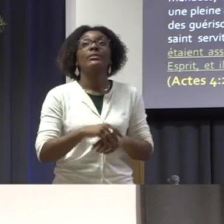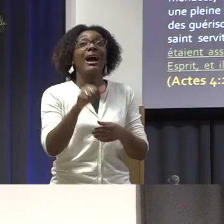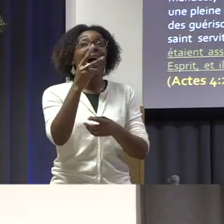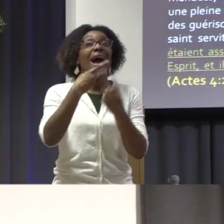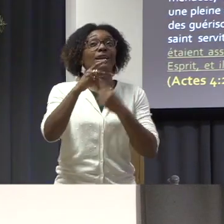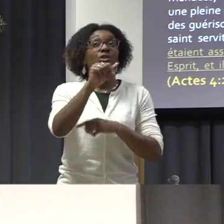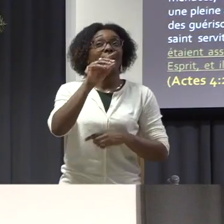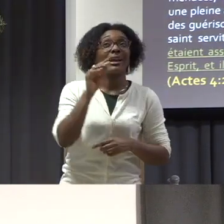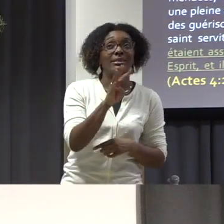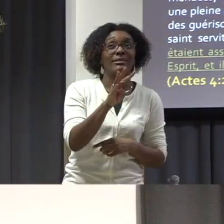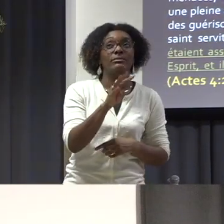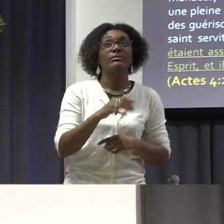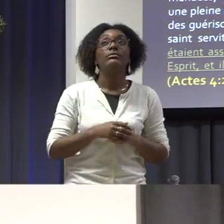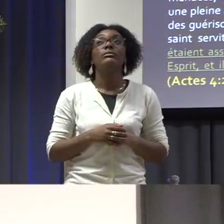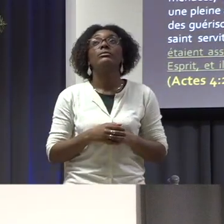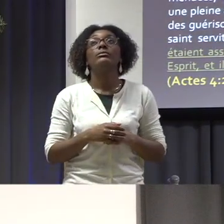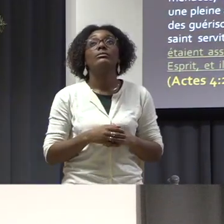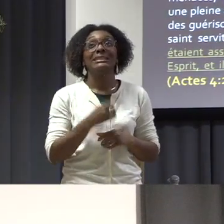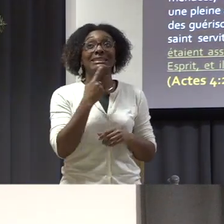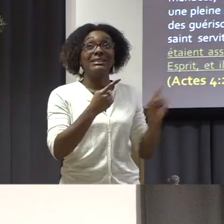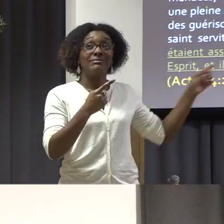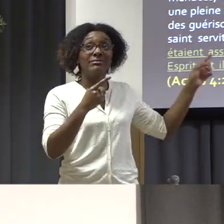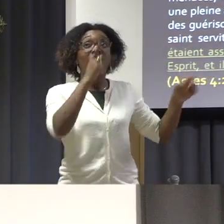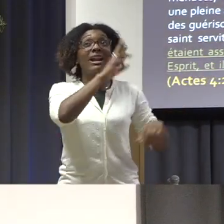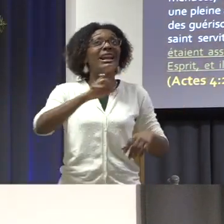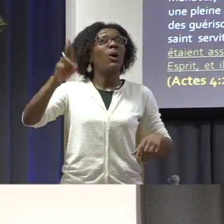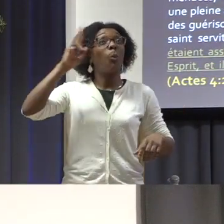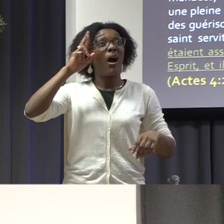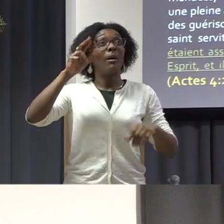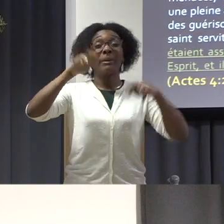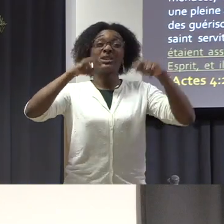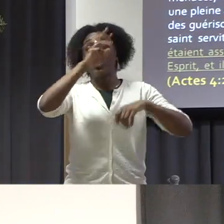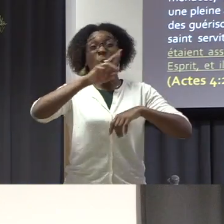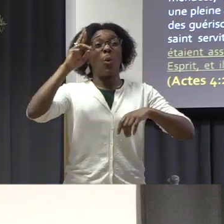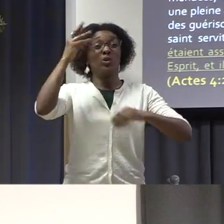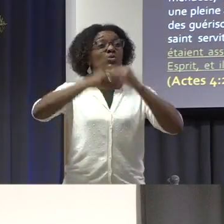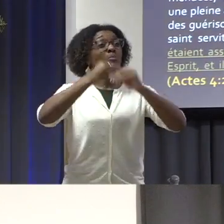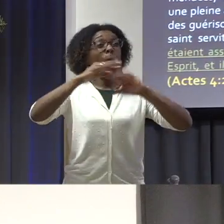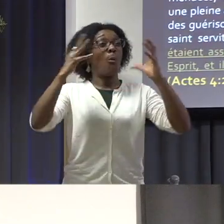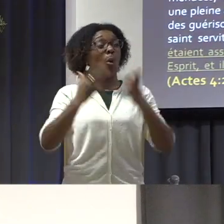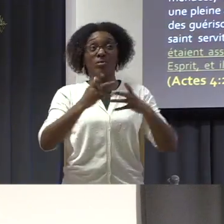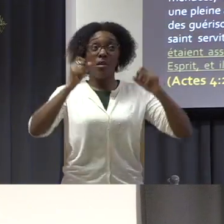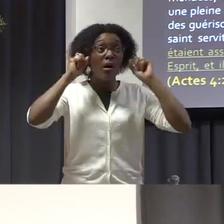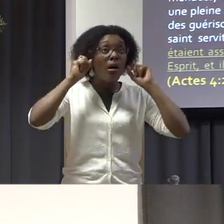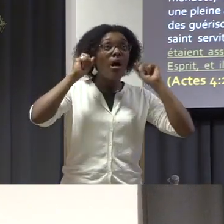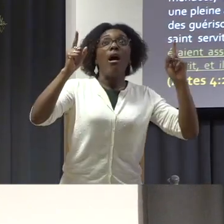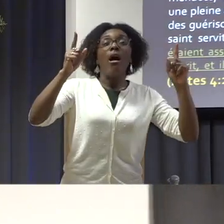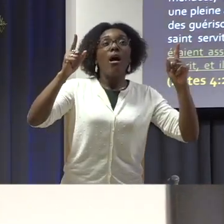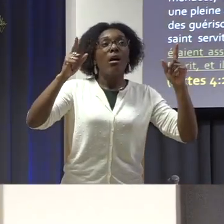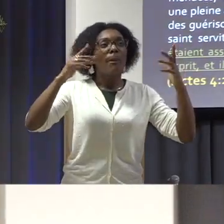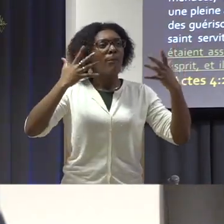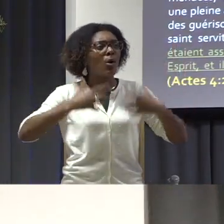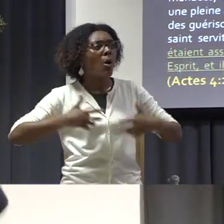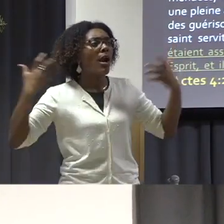soulevés voyez si l'église ne se plaint pas devant un tribunal l'église pris devant dieu